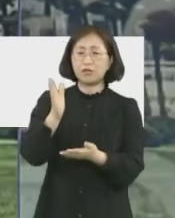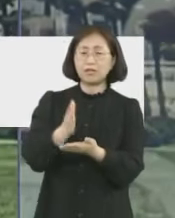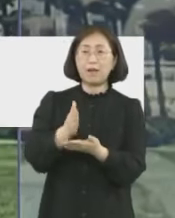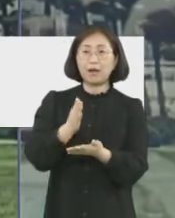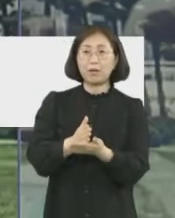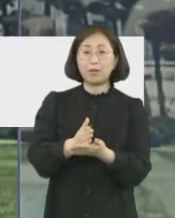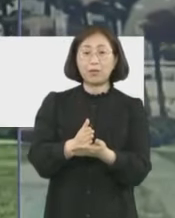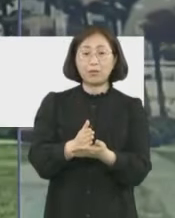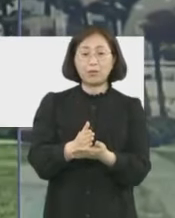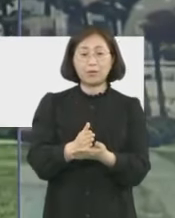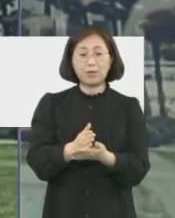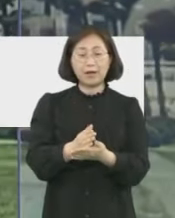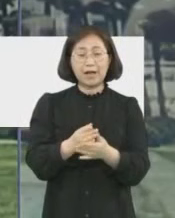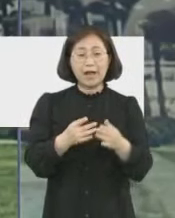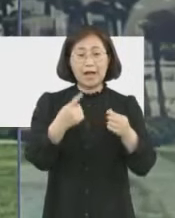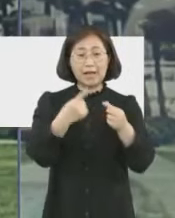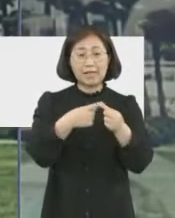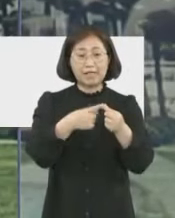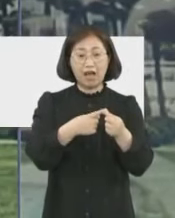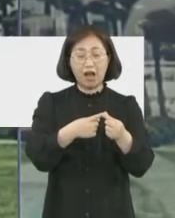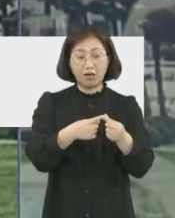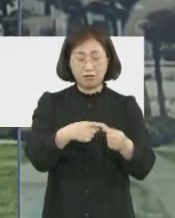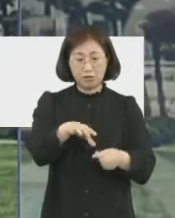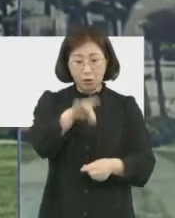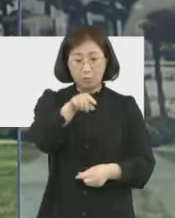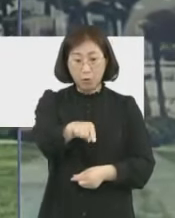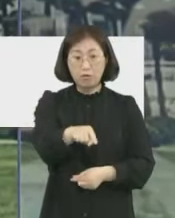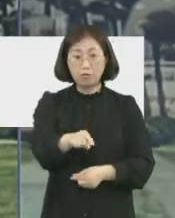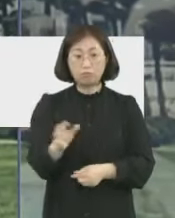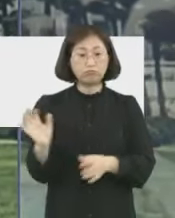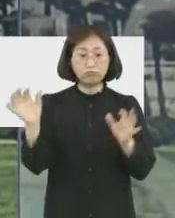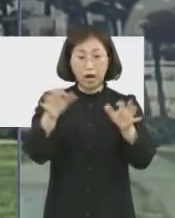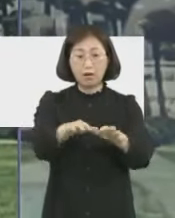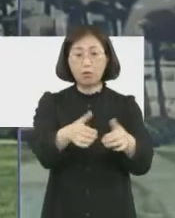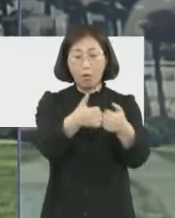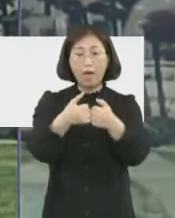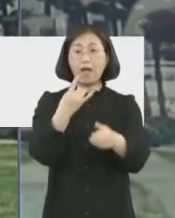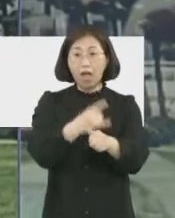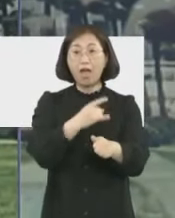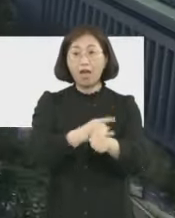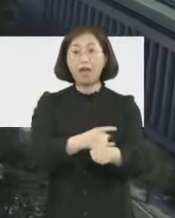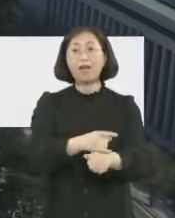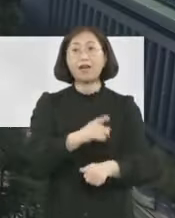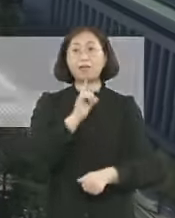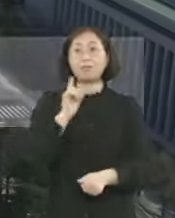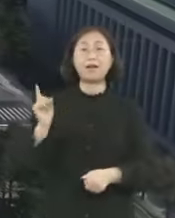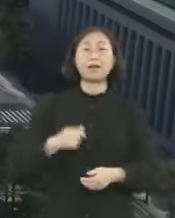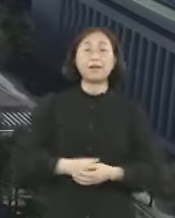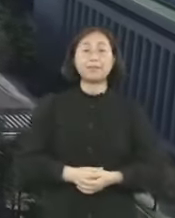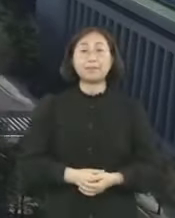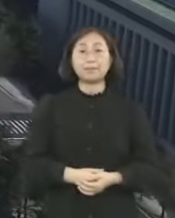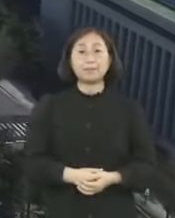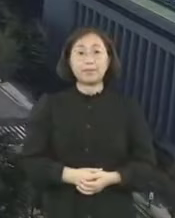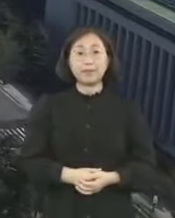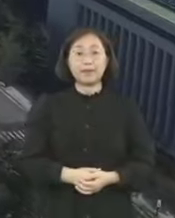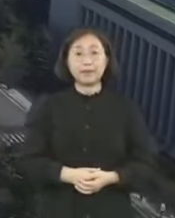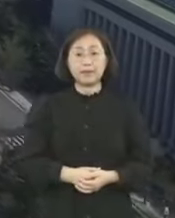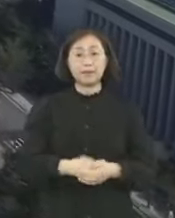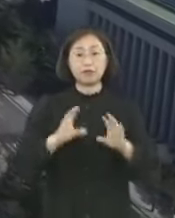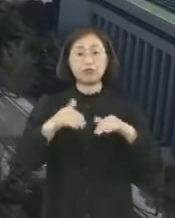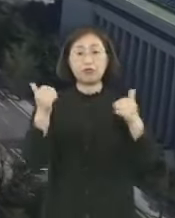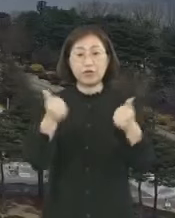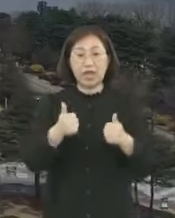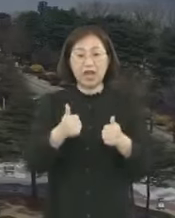그러면 뭐 1차 국무회의를 세종시에 가서 한번 해볼까요? 라고 제안까지 하시더라고요. 예. 분원 형태로 세종시에